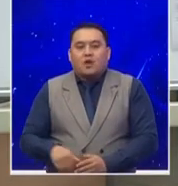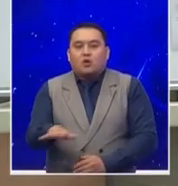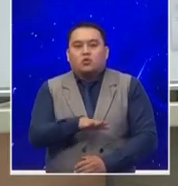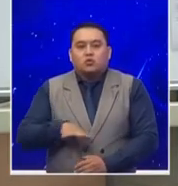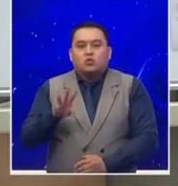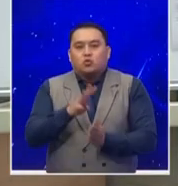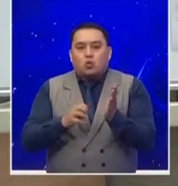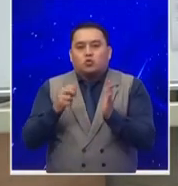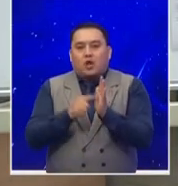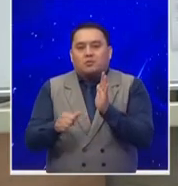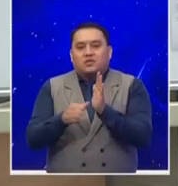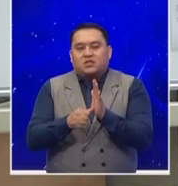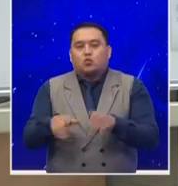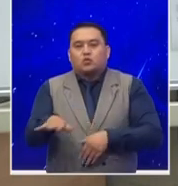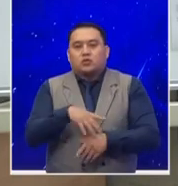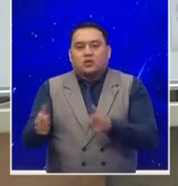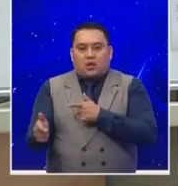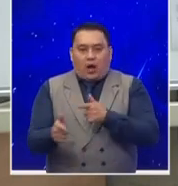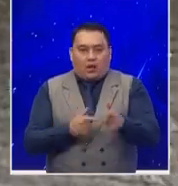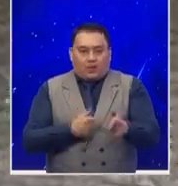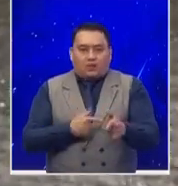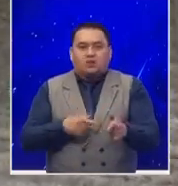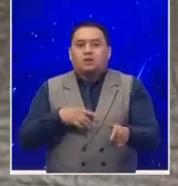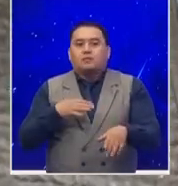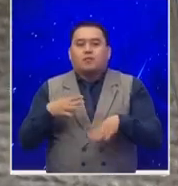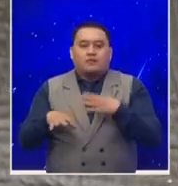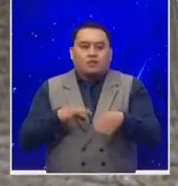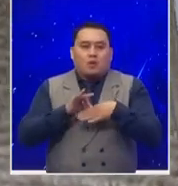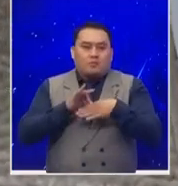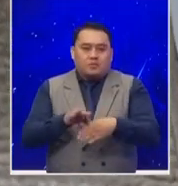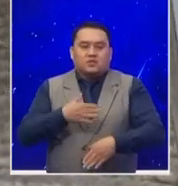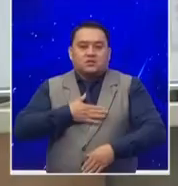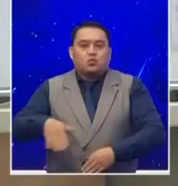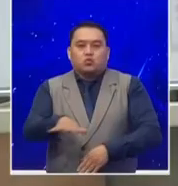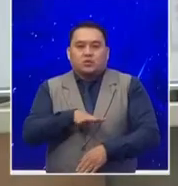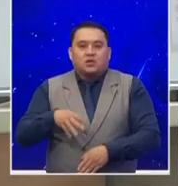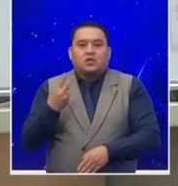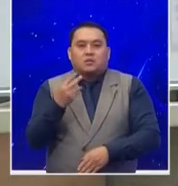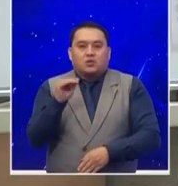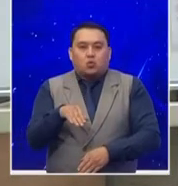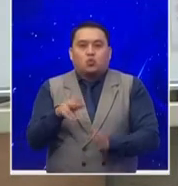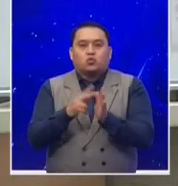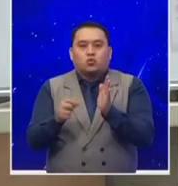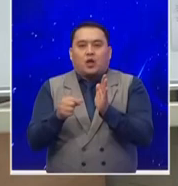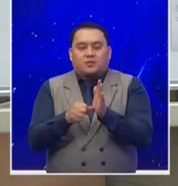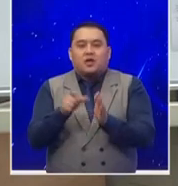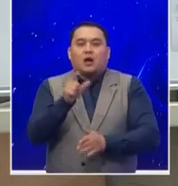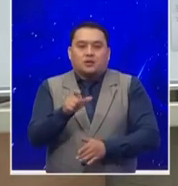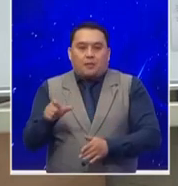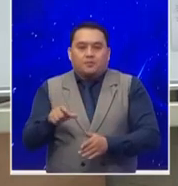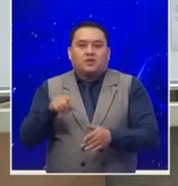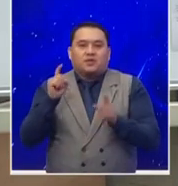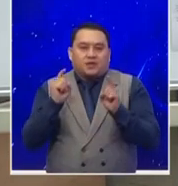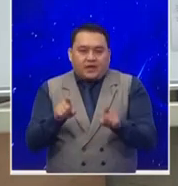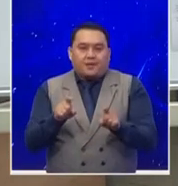участок дайынбыз. Осы күнге дейін дайындық шараларын түгел жүргіздік. Біздің участокке қарасты 2969 адам тіркеліп